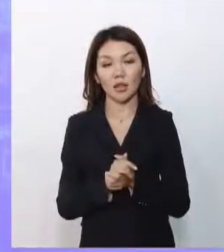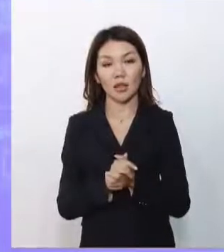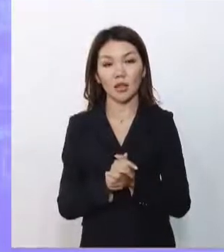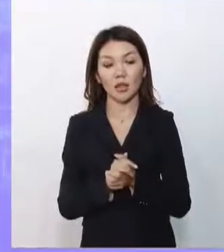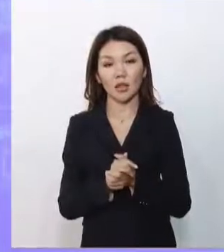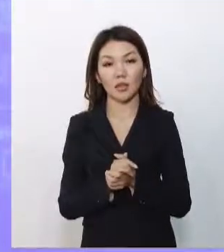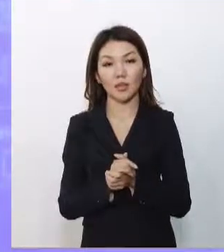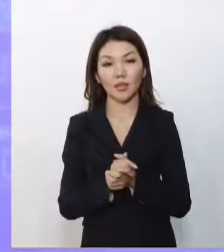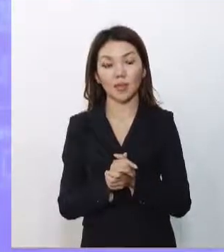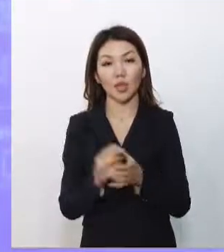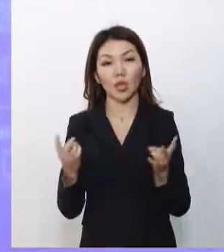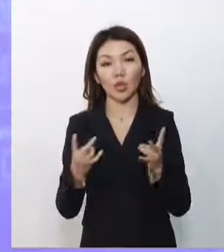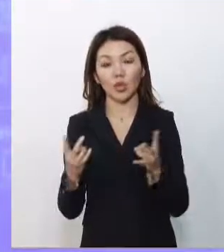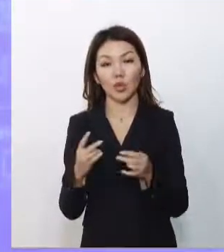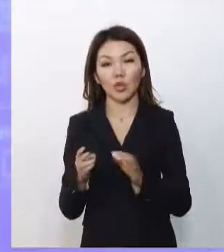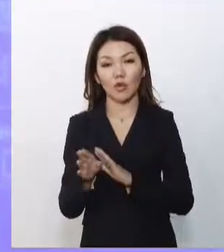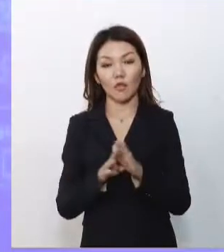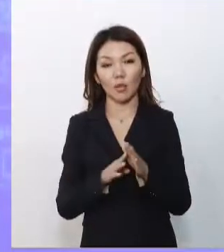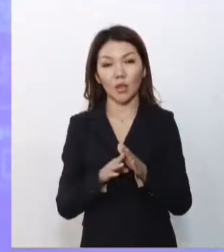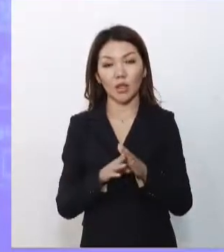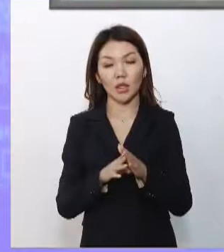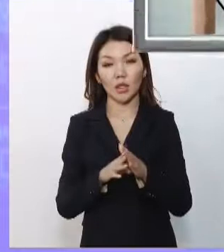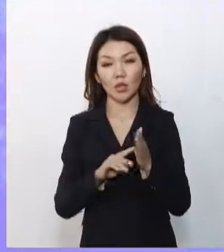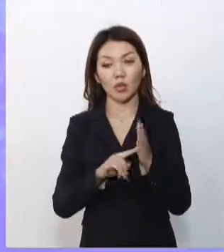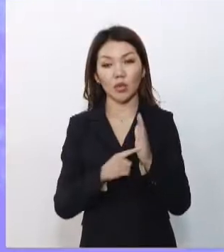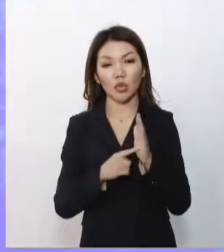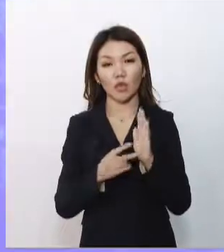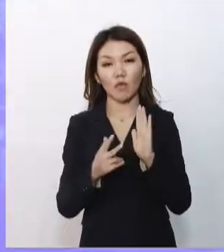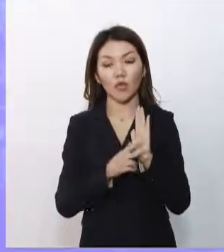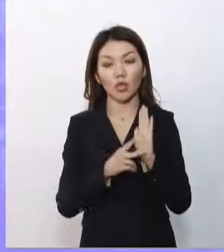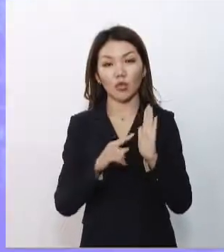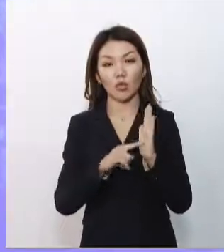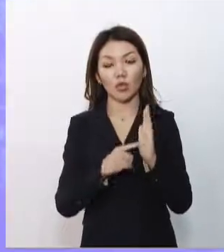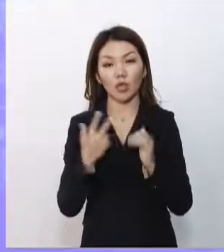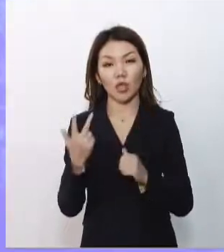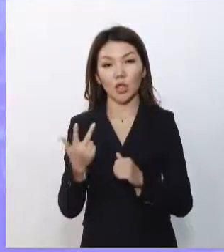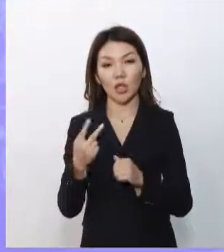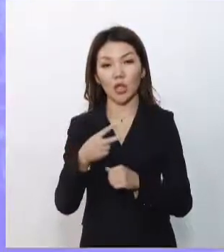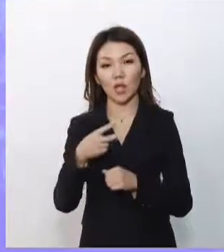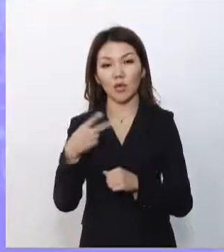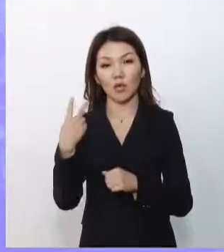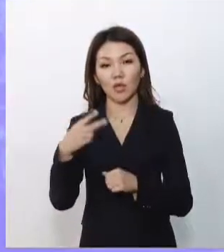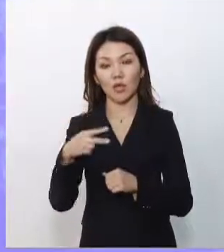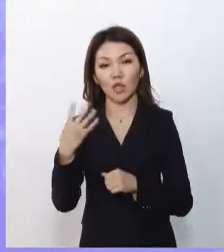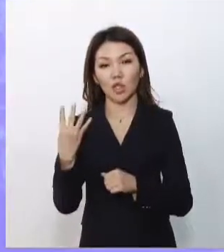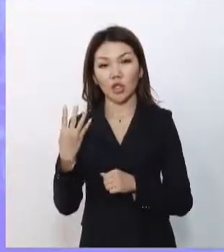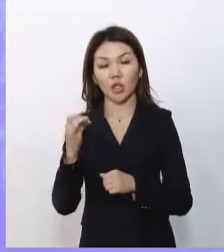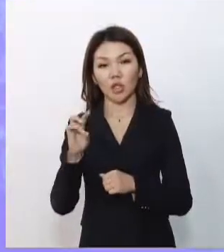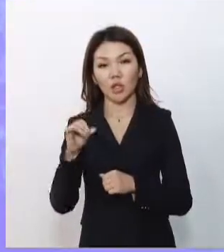выполняем действие умножения. 8 умножить на 3 равно 24 страницы.